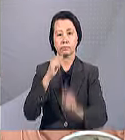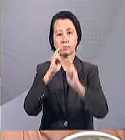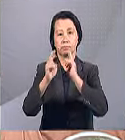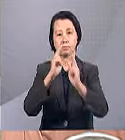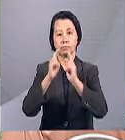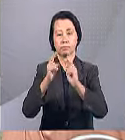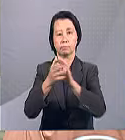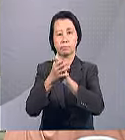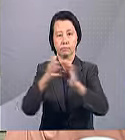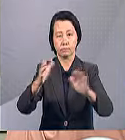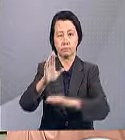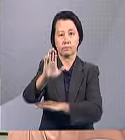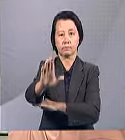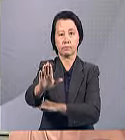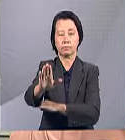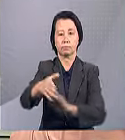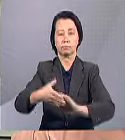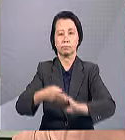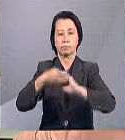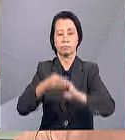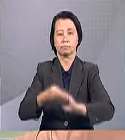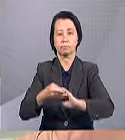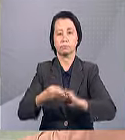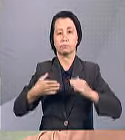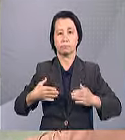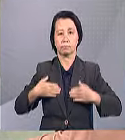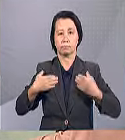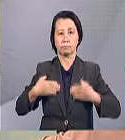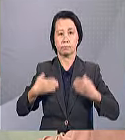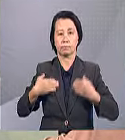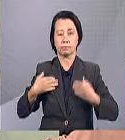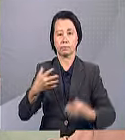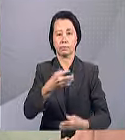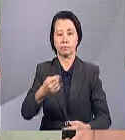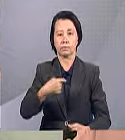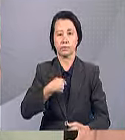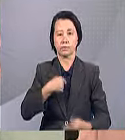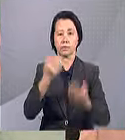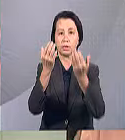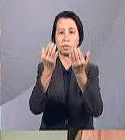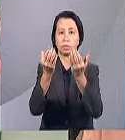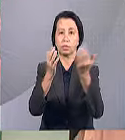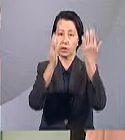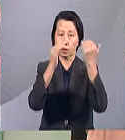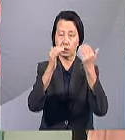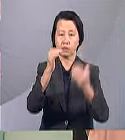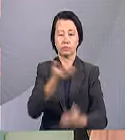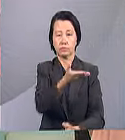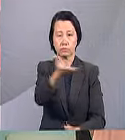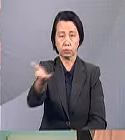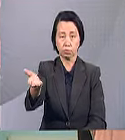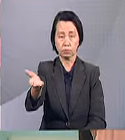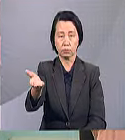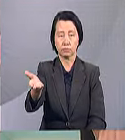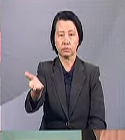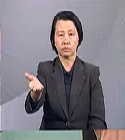ucapkan selamat petang, salam sejahtera, dan saya doakan semoga tuan-tuan dan puan-puan